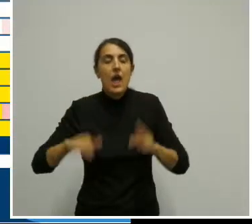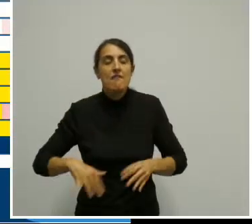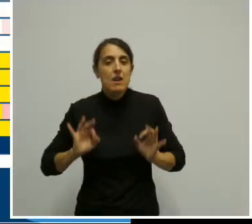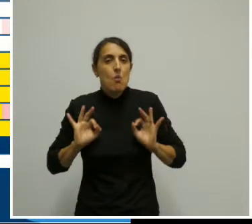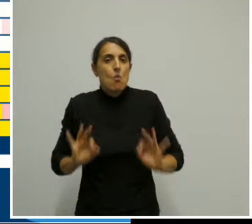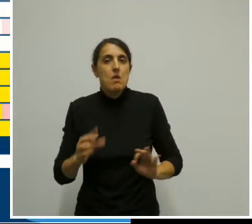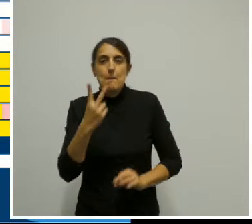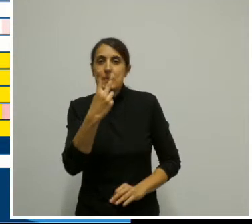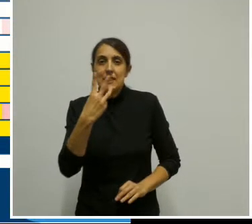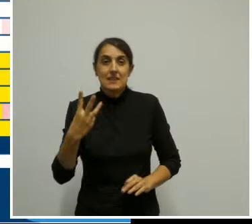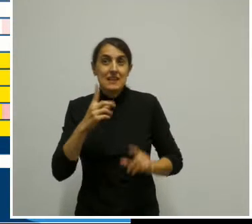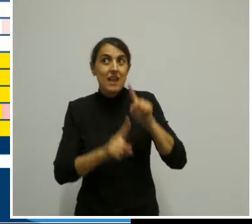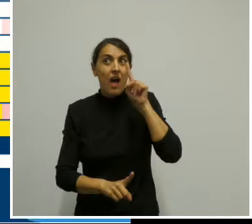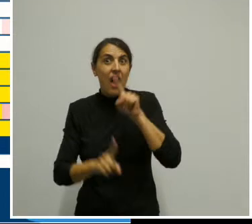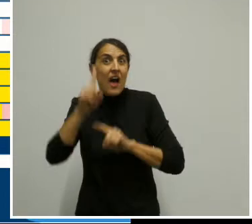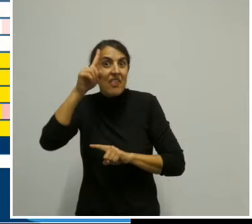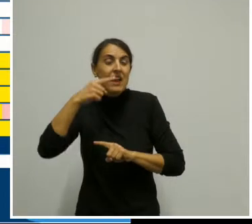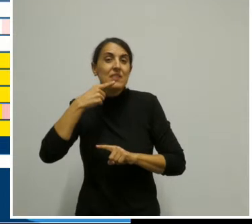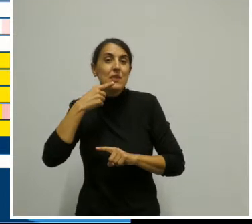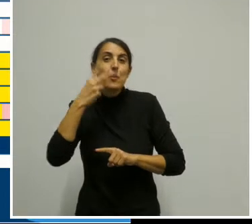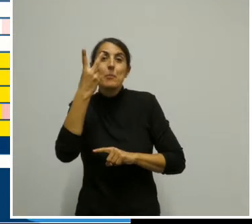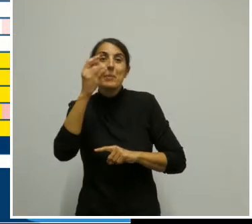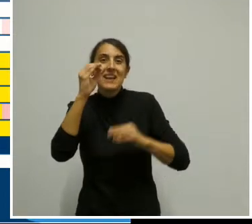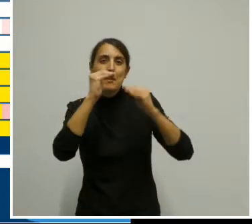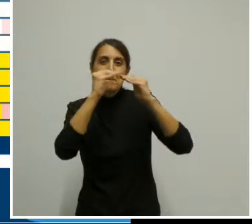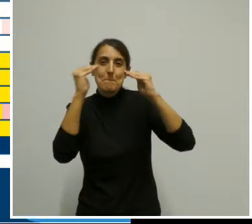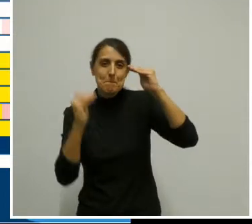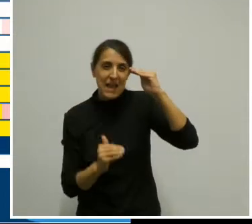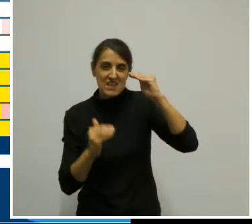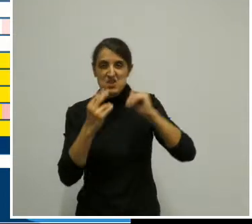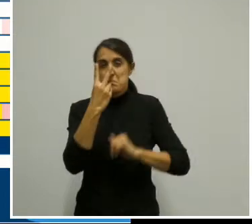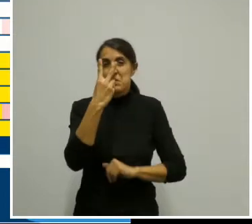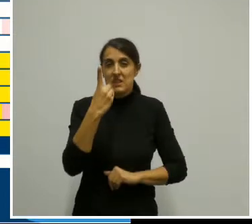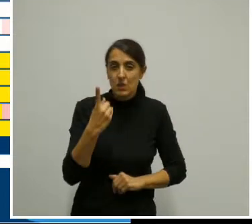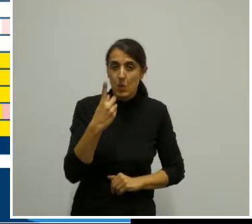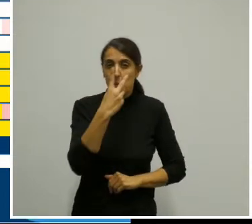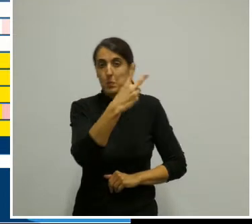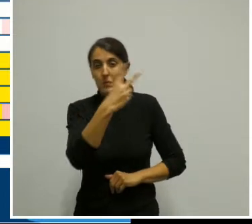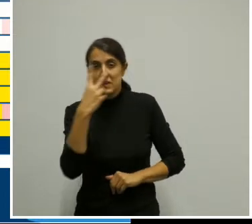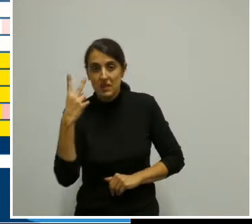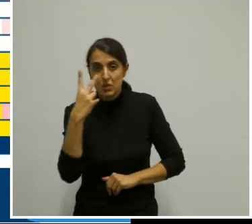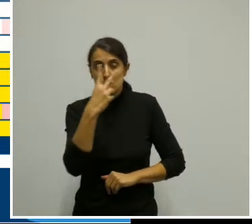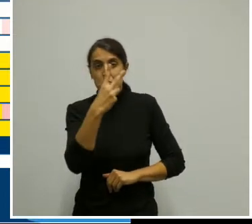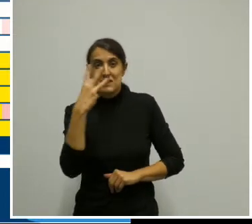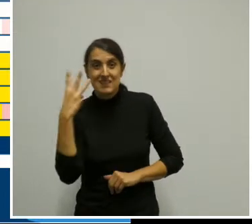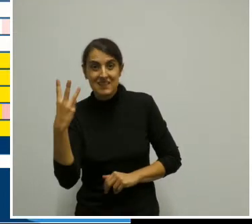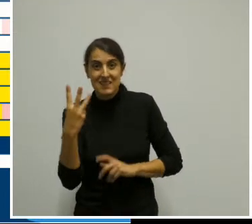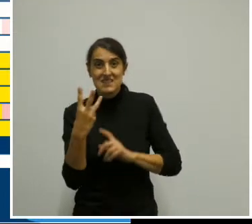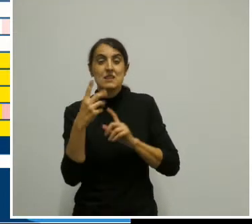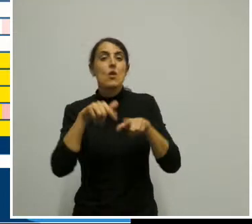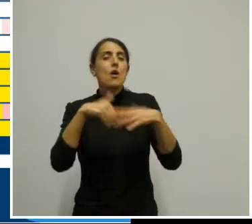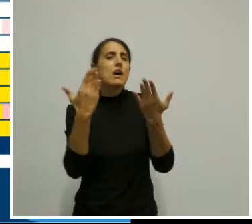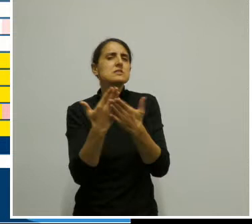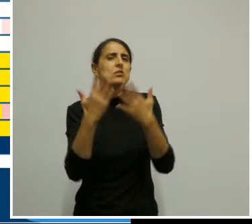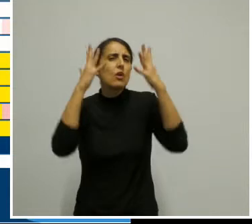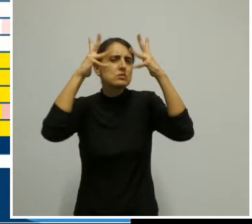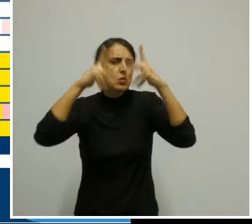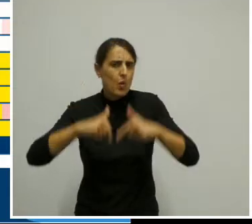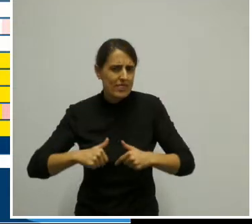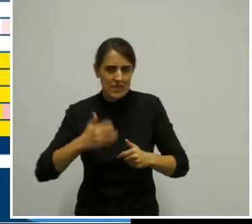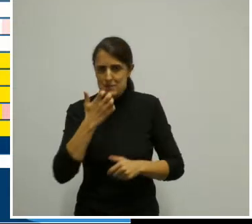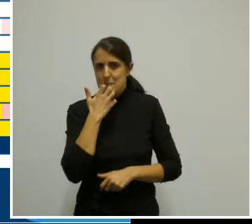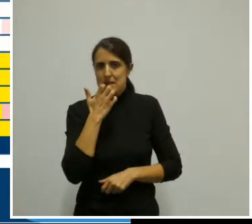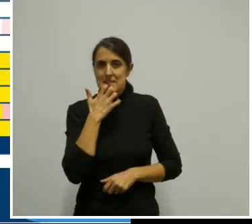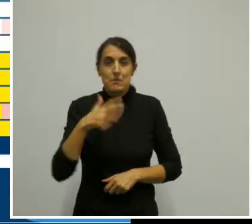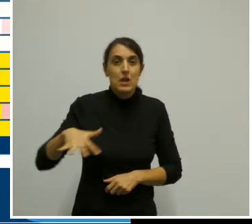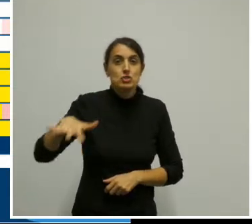a dalt de tot posa menys de 20, 20, 21, 22, 23. I el numeret són les escoles que hi ha. Per exemple, la